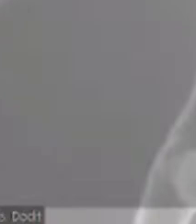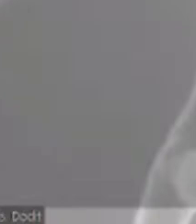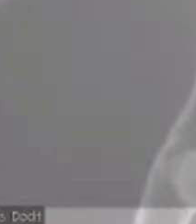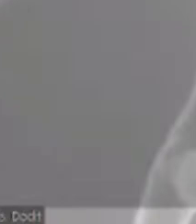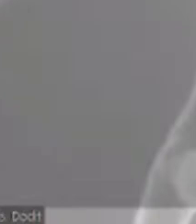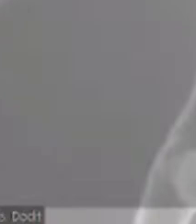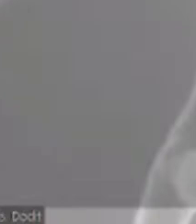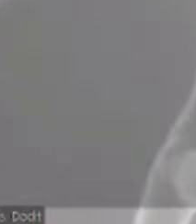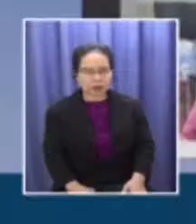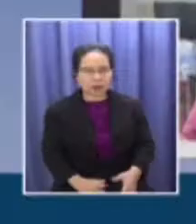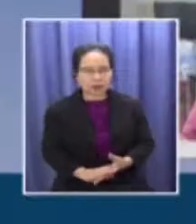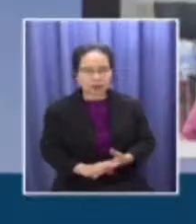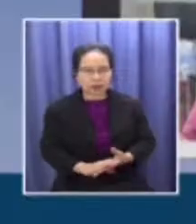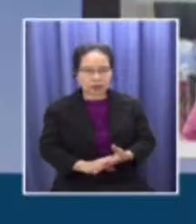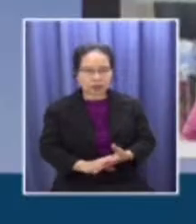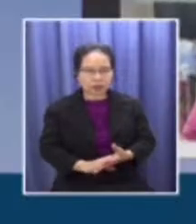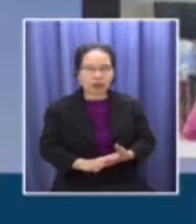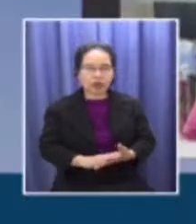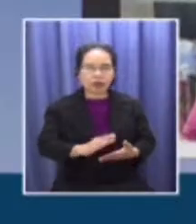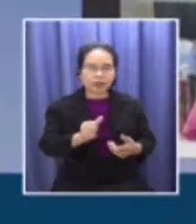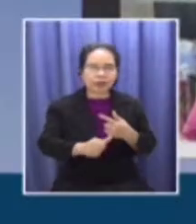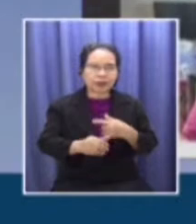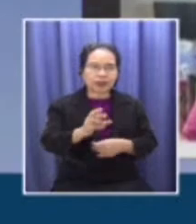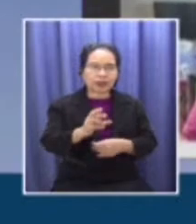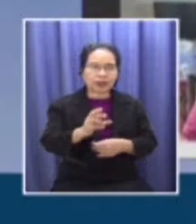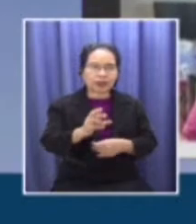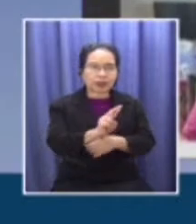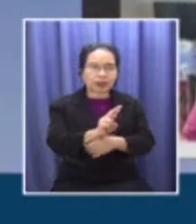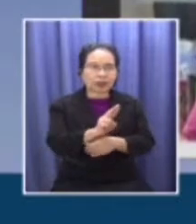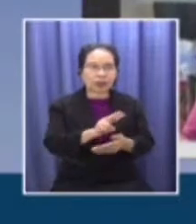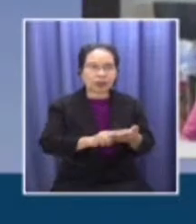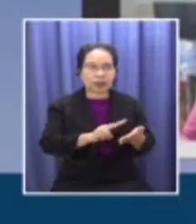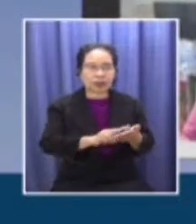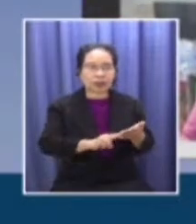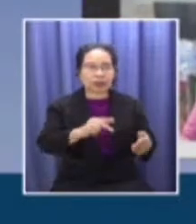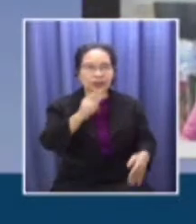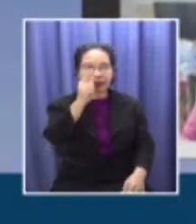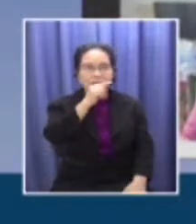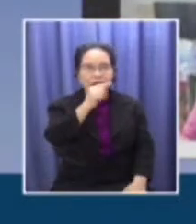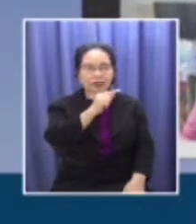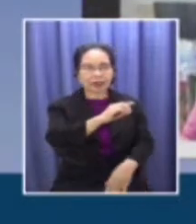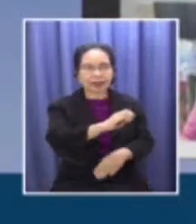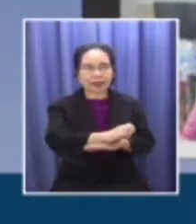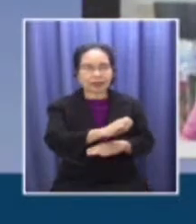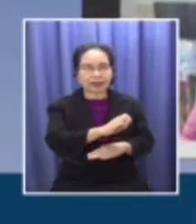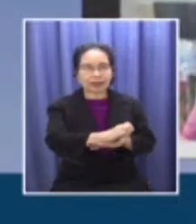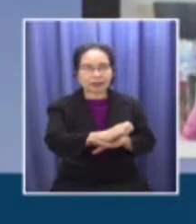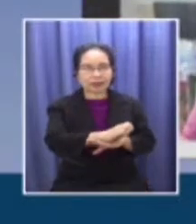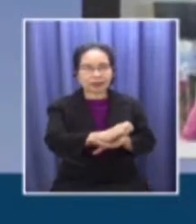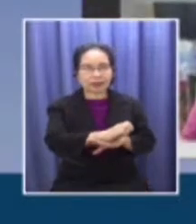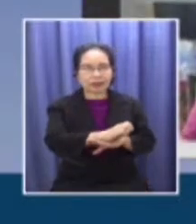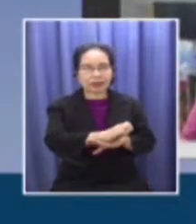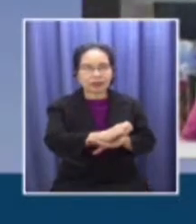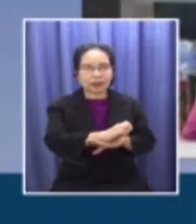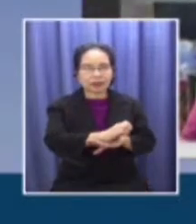ya eda enipa wodiye enipa akwa ne nipa sum no sonso ne ya na ye